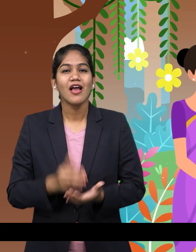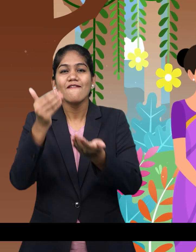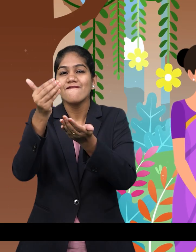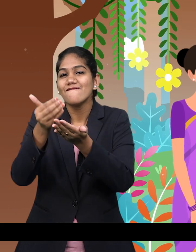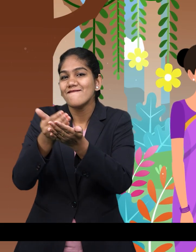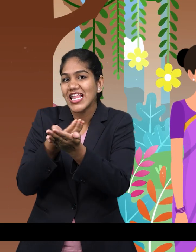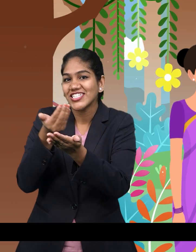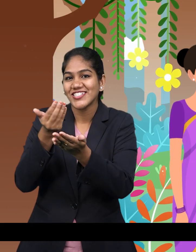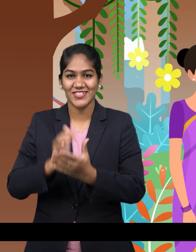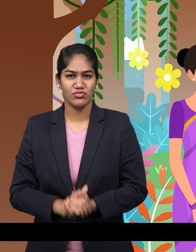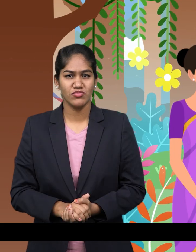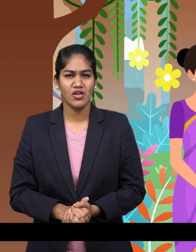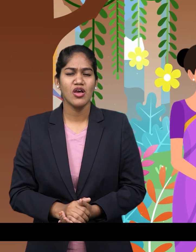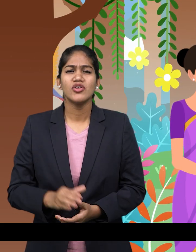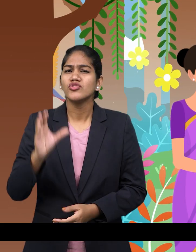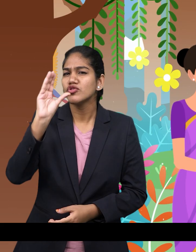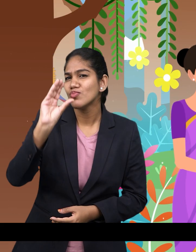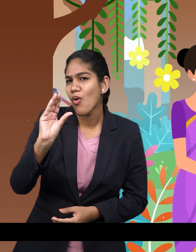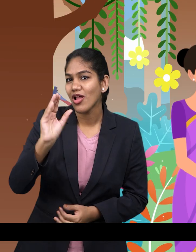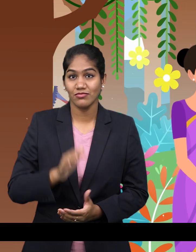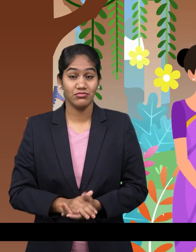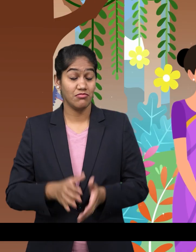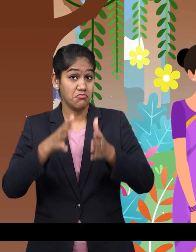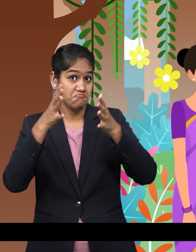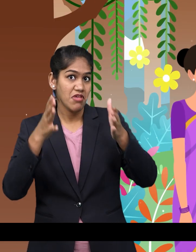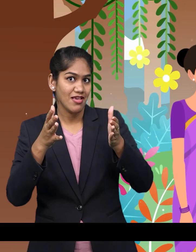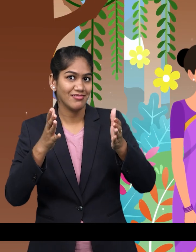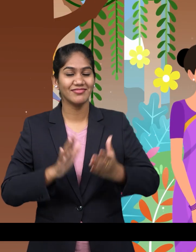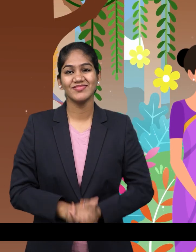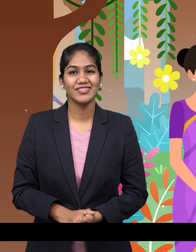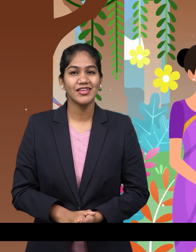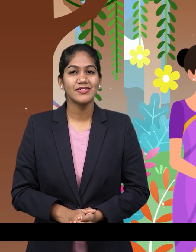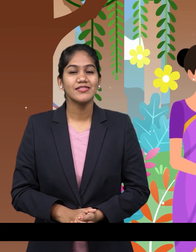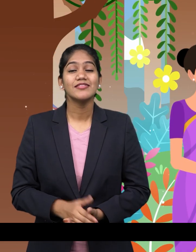गूदेदार, छोटा, बड़ा, मीठा,